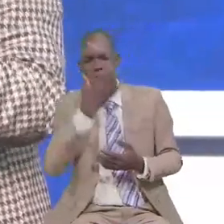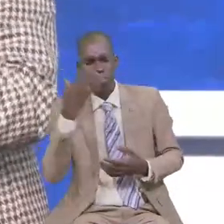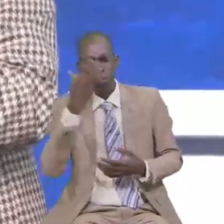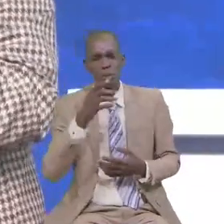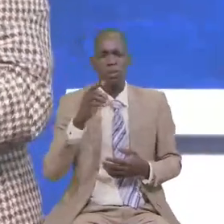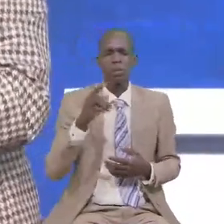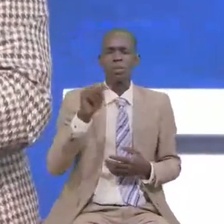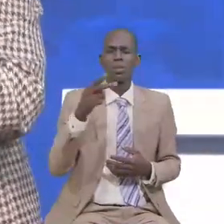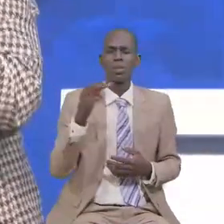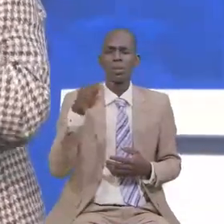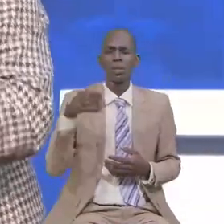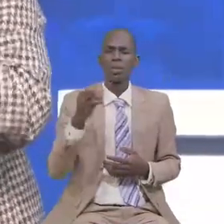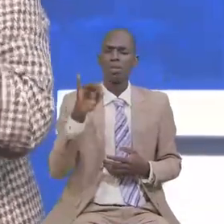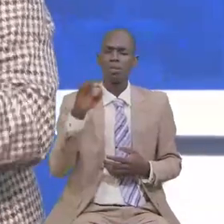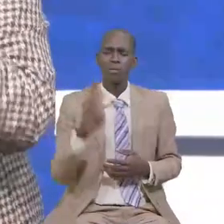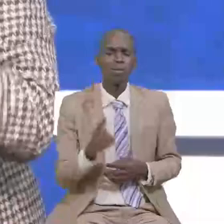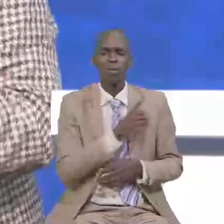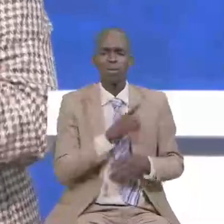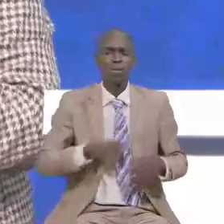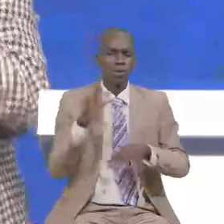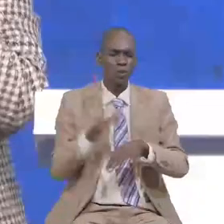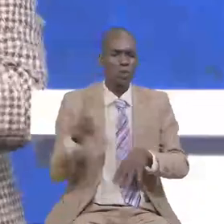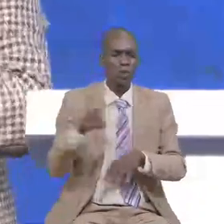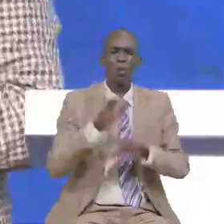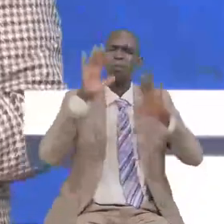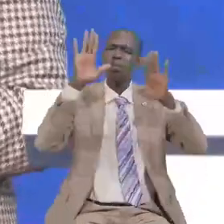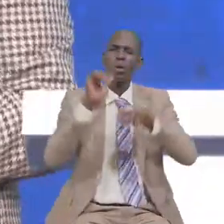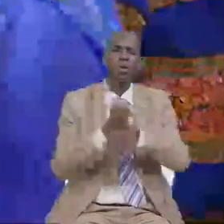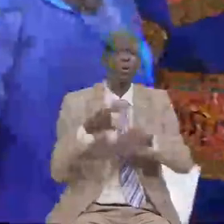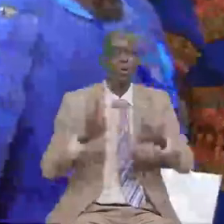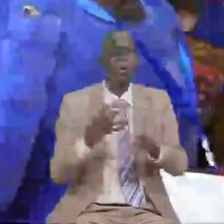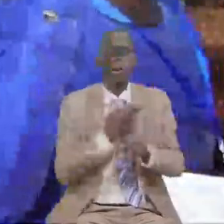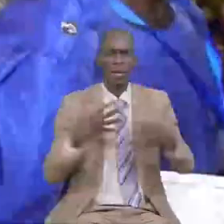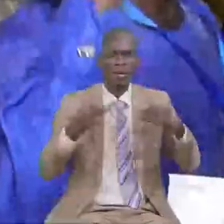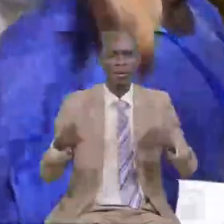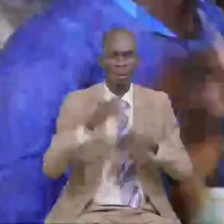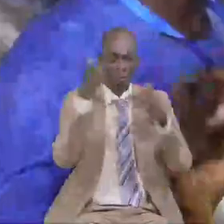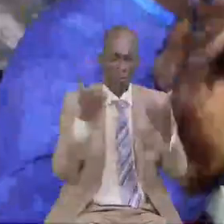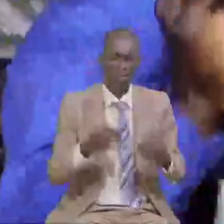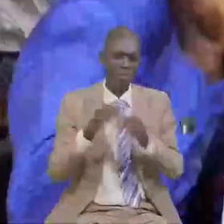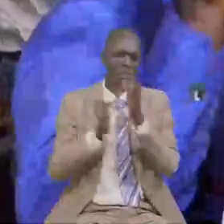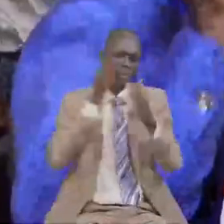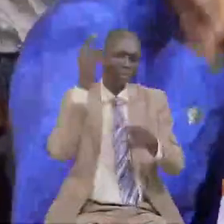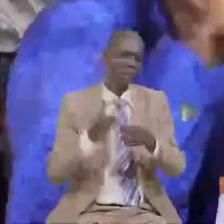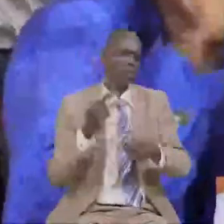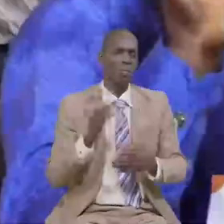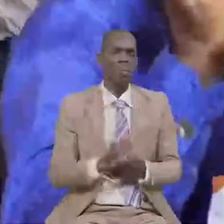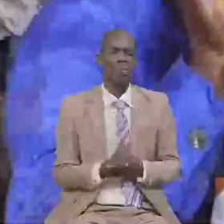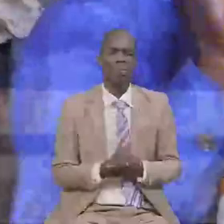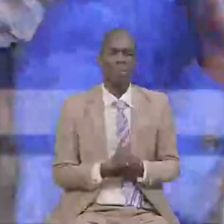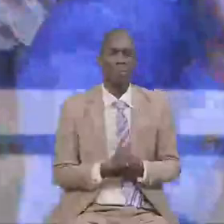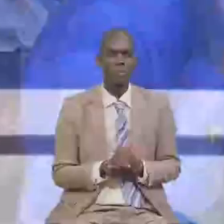la fièvre typhoïde, l'éblouissement, le vertige, quel que soit le cas, touche-les